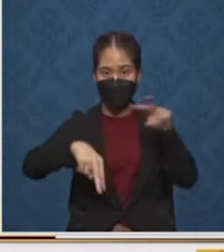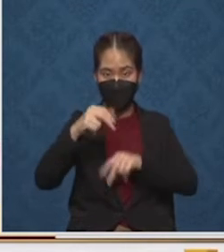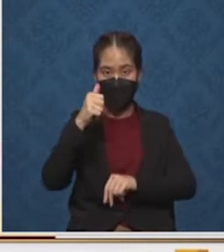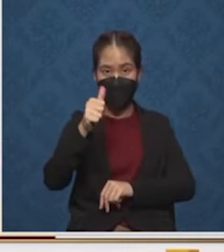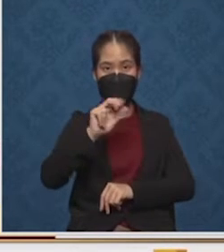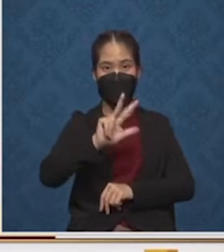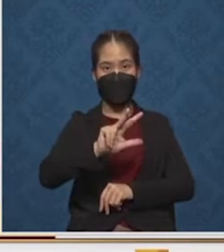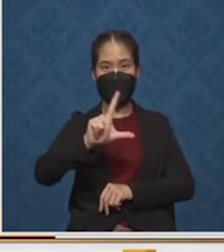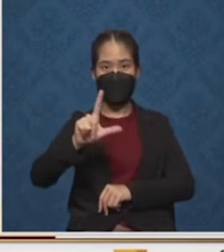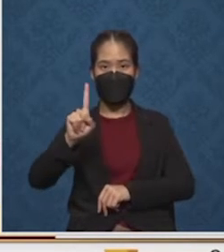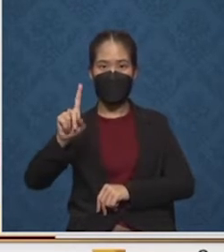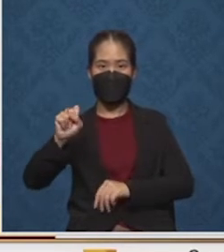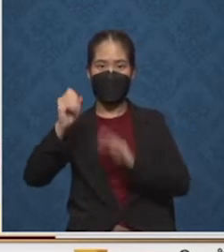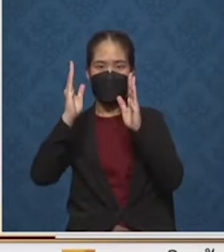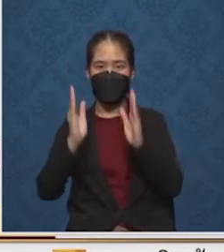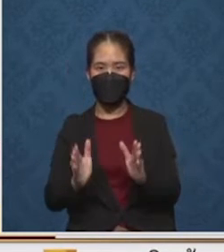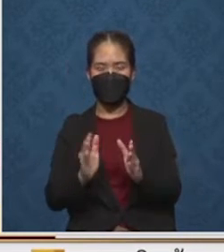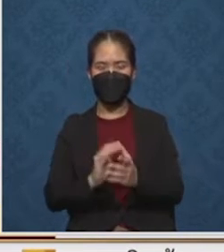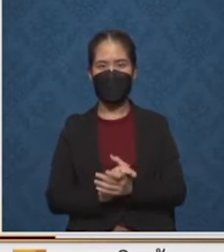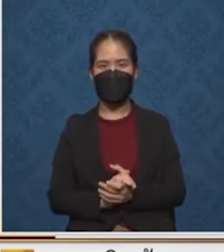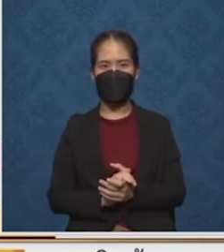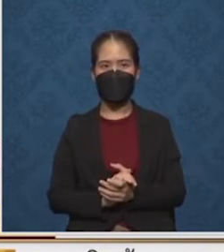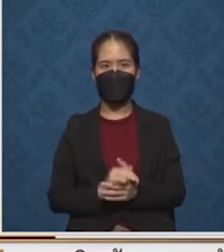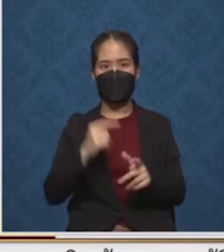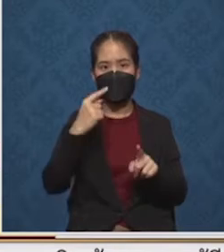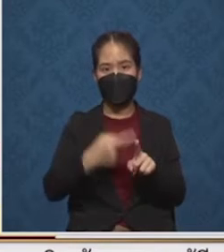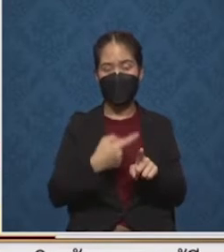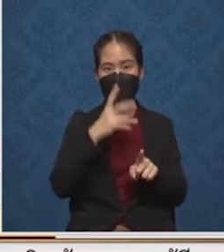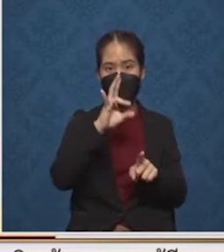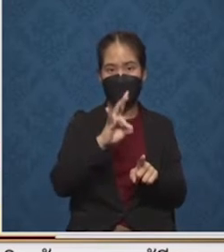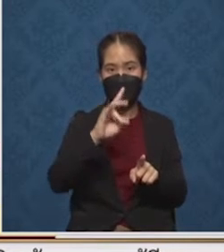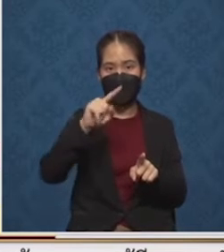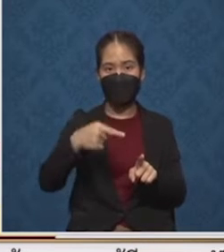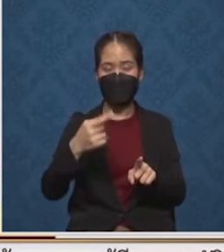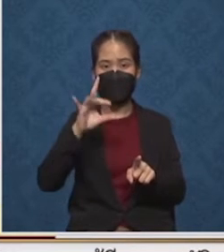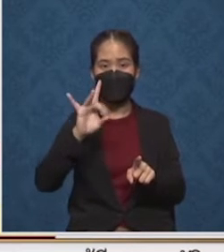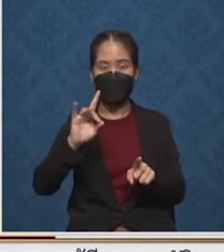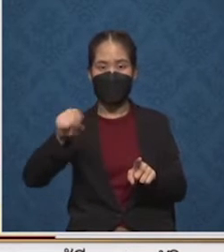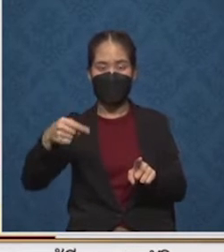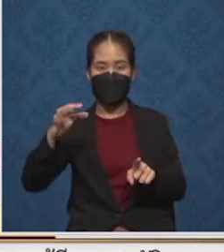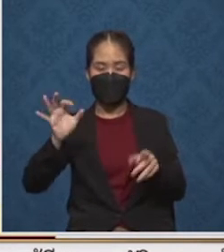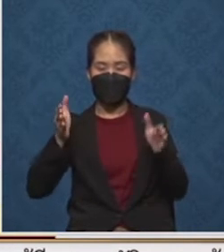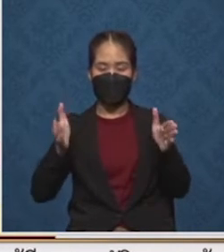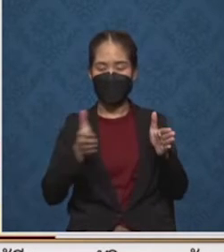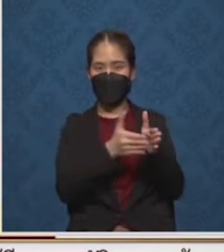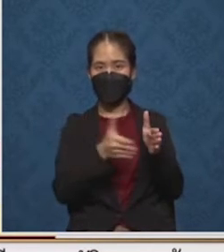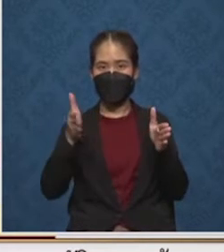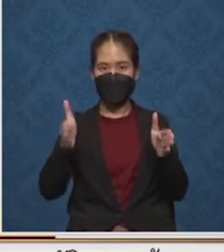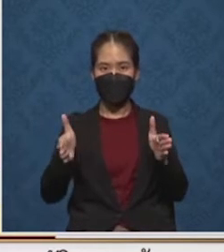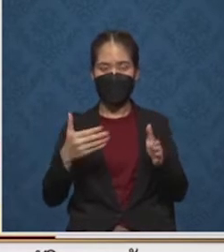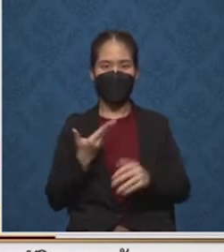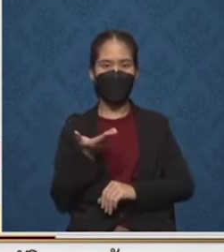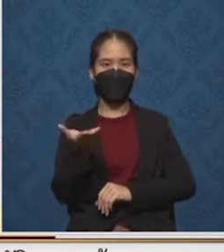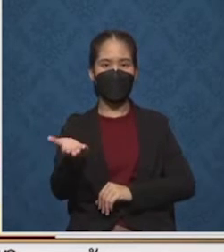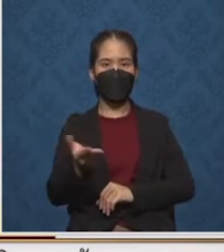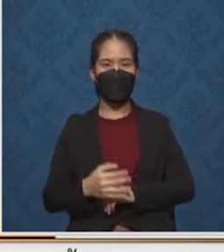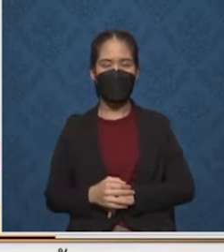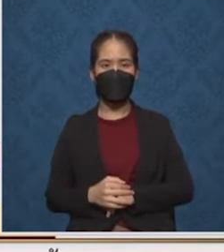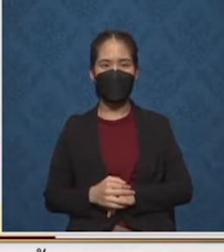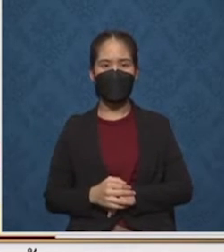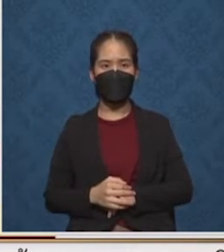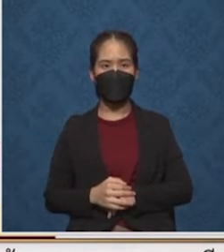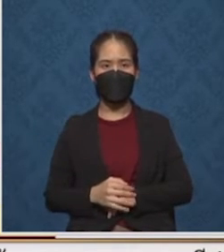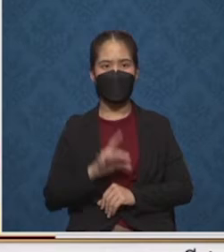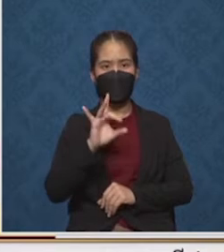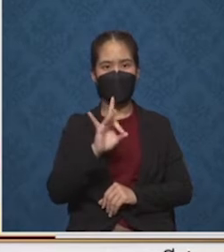หนึ่งแสนคนไม่4กรกฎาคมสิงหากันยา 3เดือนสิ่งที่เขาขอไว้เนี่ยหน้า